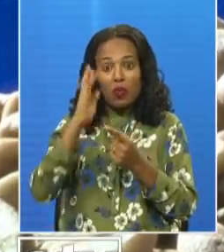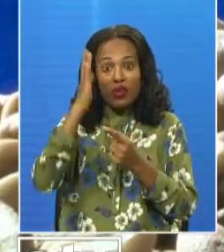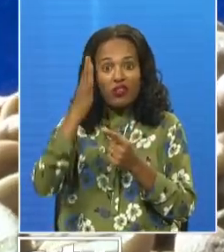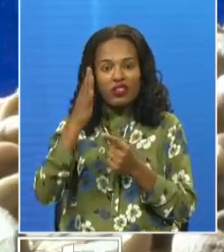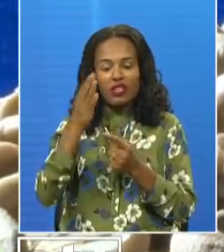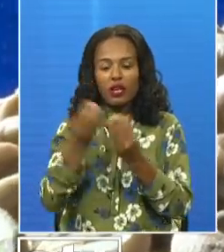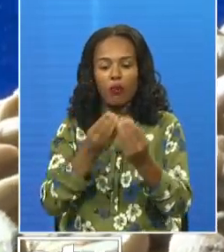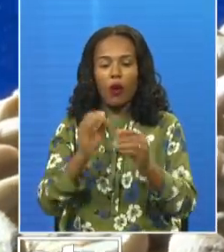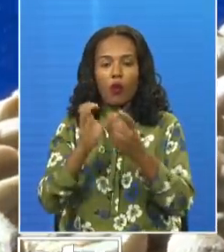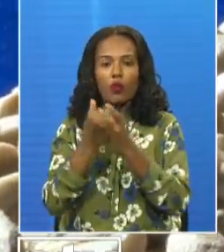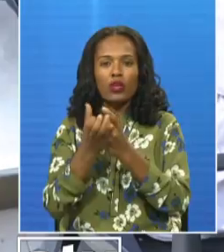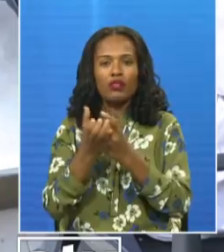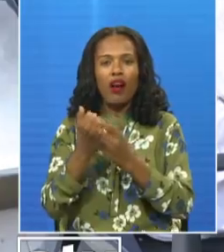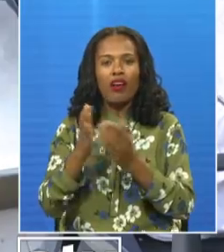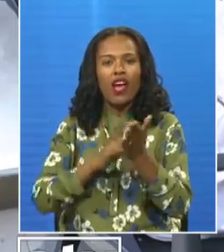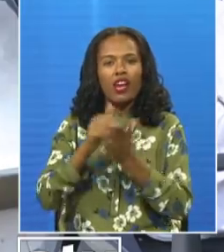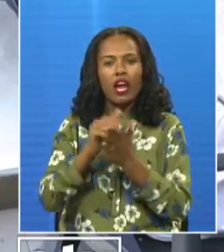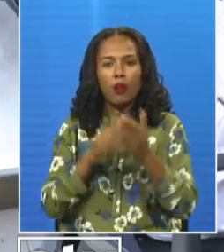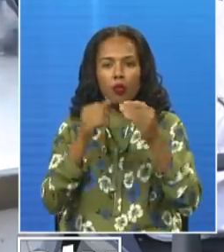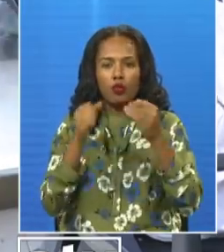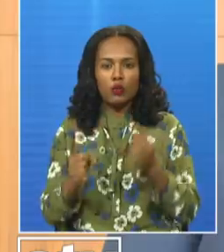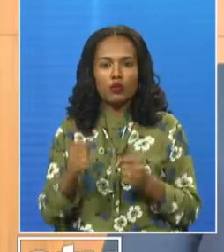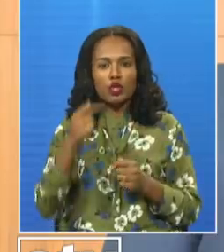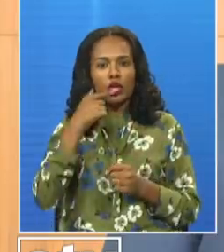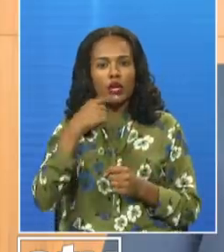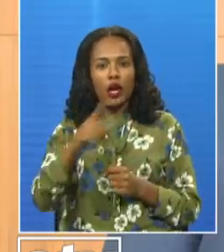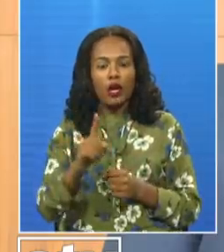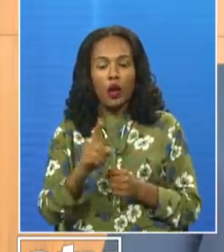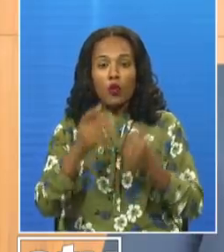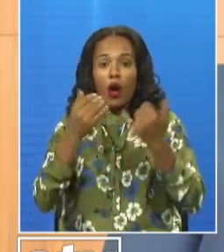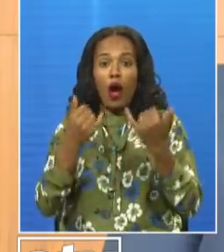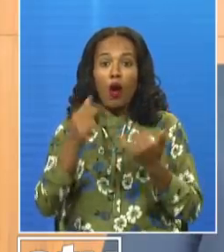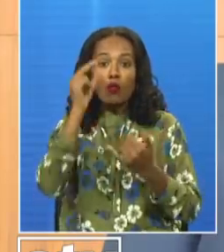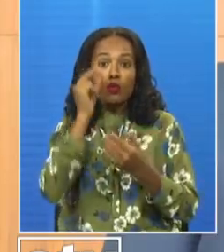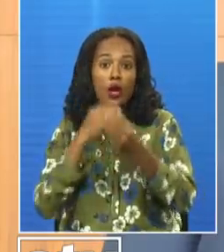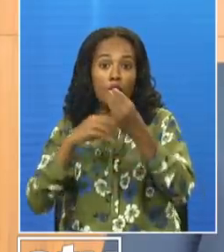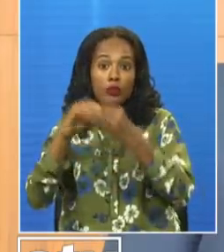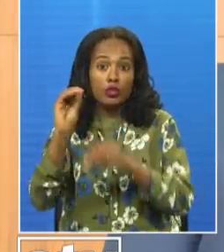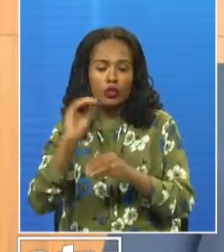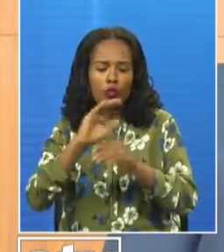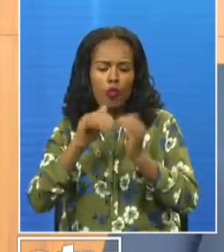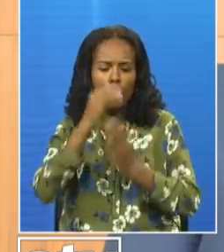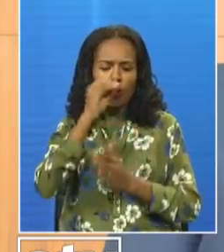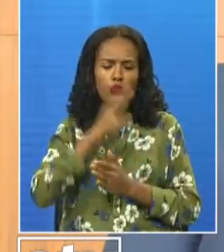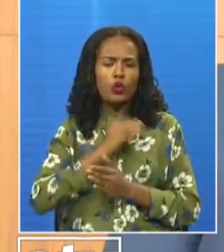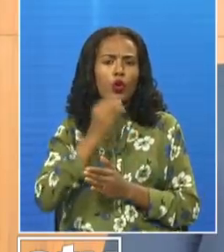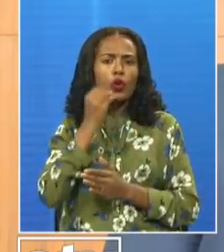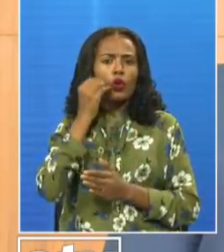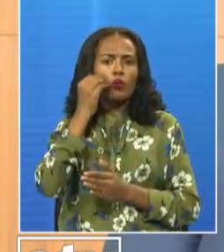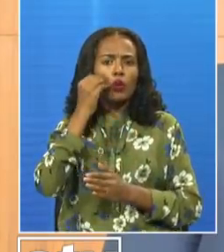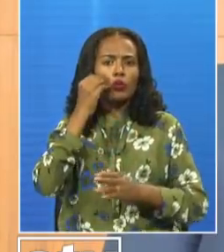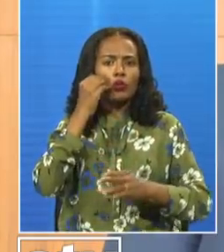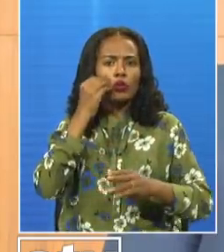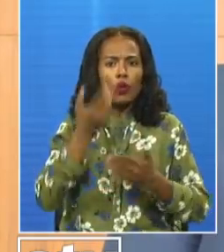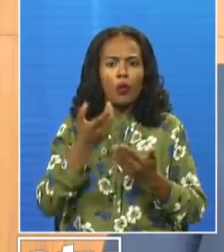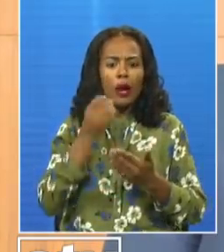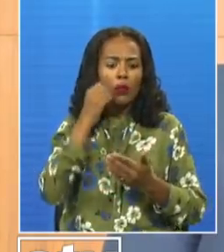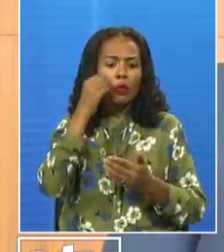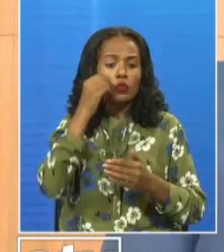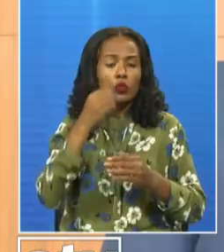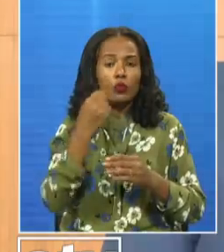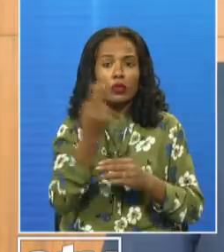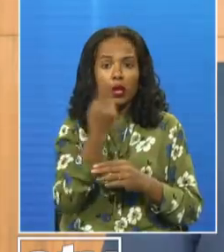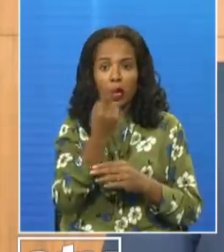የገበያውን ሁኔታ ሊያስተጓጉልም እንደሚችልም ይናገራሉ። ቡና አሁን እየተሸጠ ያለው ሁሉም ሰው በቤቱ ነው፣ ሆም ኮንሰምፕሽን ነው